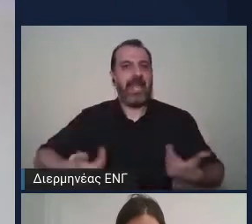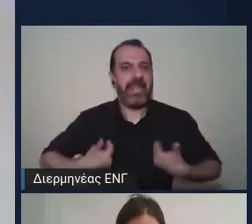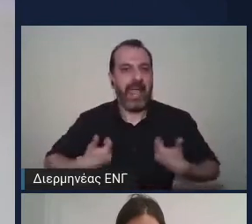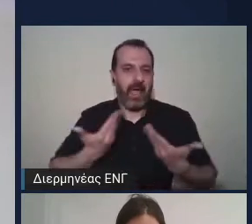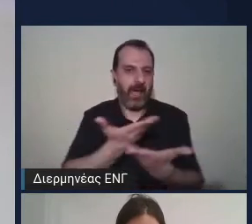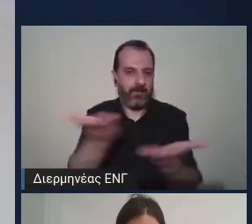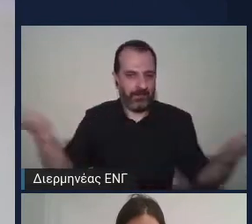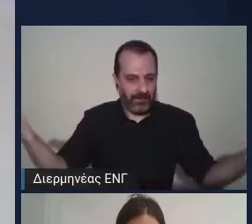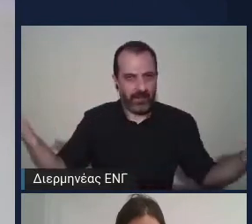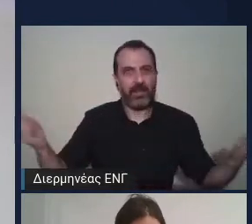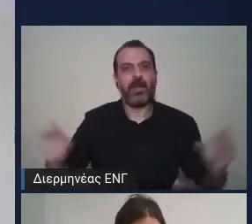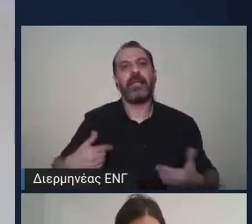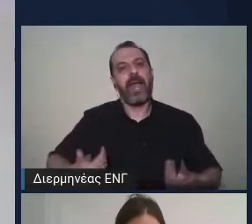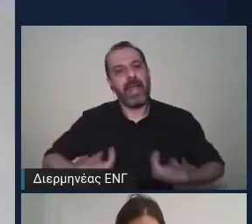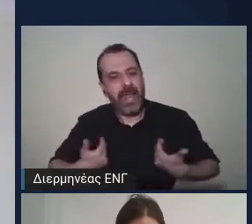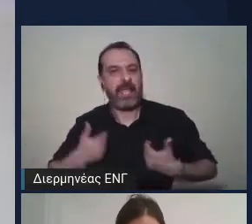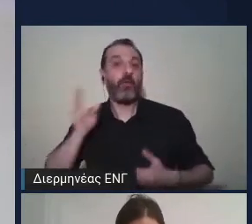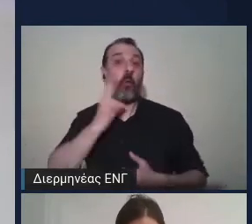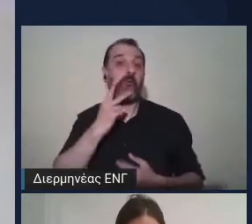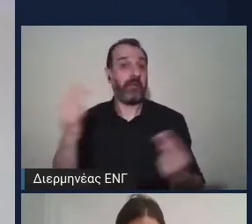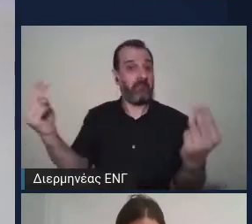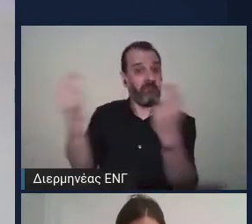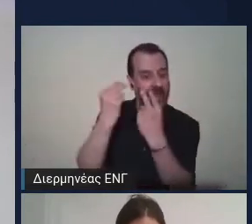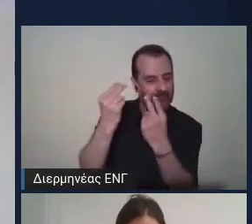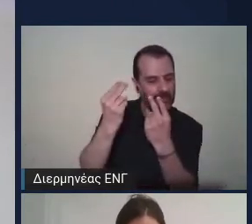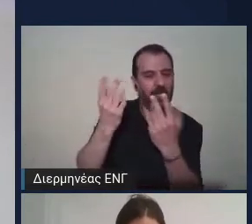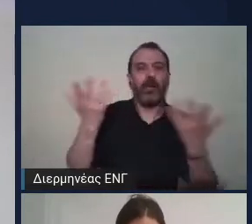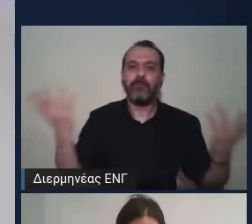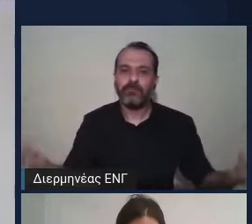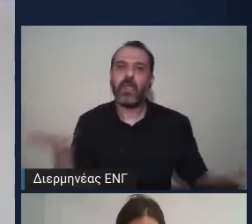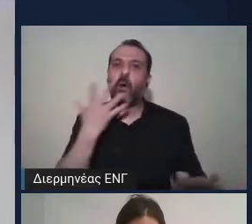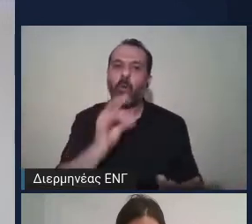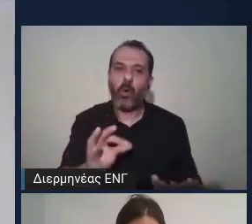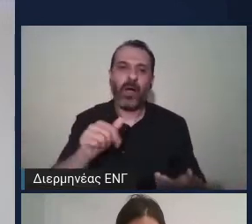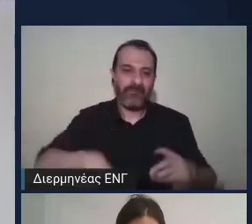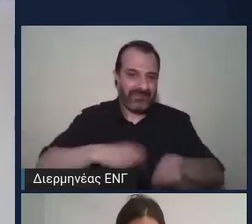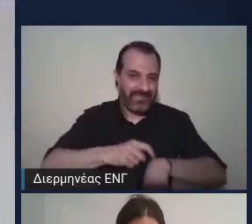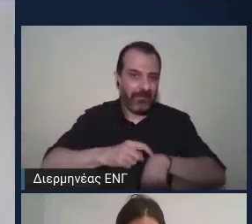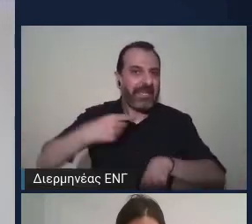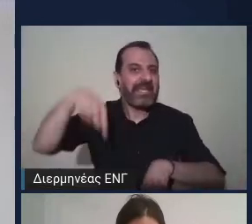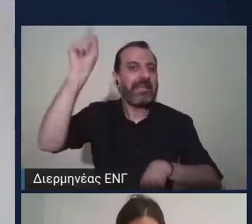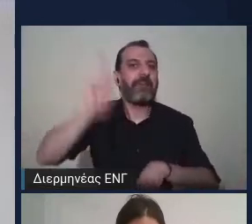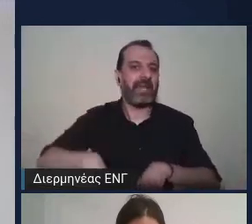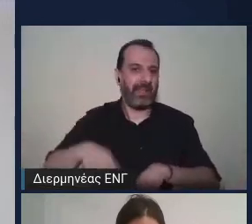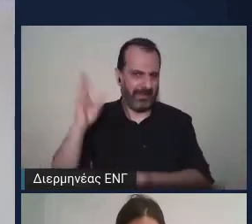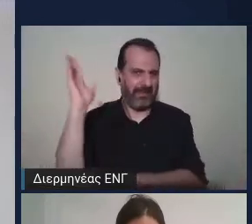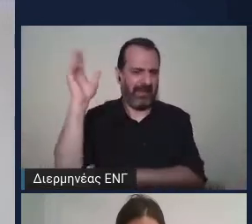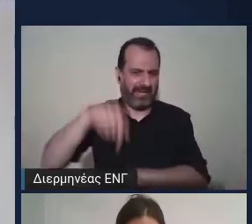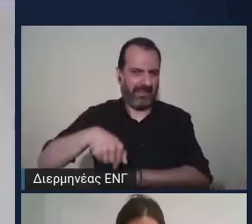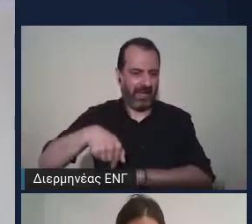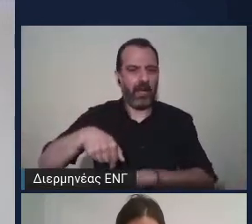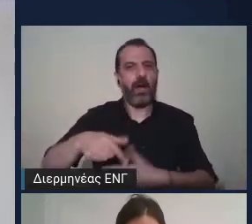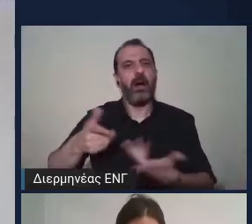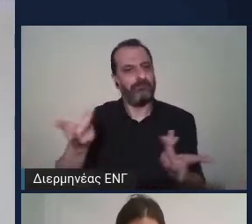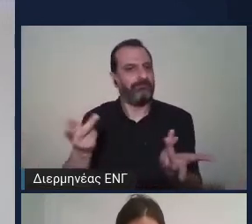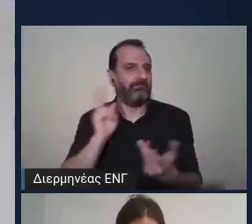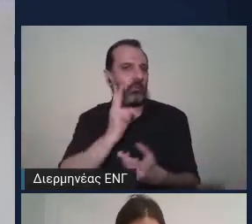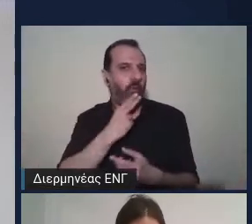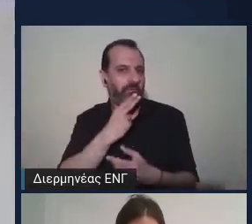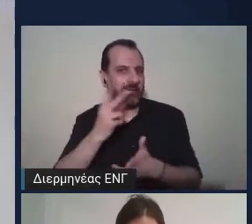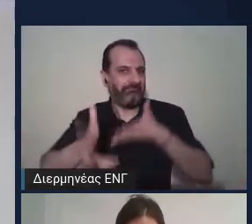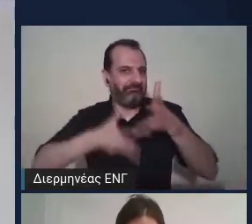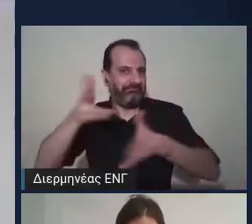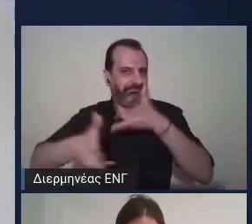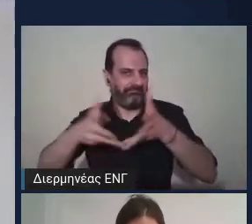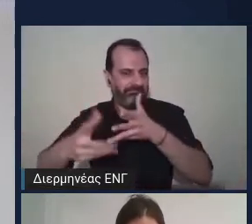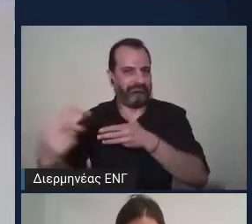και σε 9 κοφά άτομα που μας παρακολουθούν, αφού η διμερίδα σας είναι προσβάσιμη και σε κοφούς νέους μέσω